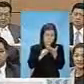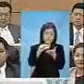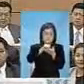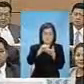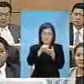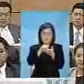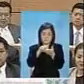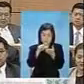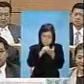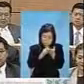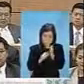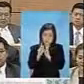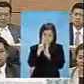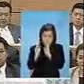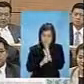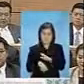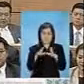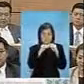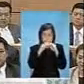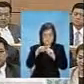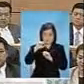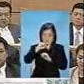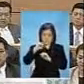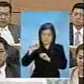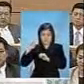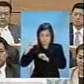ในบันทึกรายงานการประชุมสสร.ครั้งที่